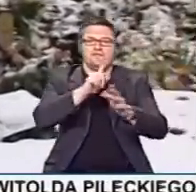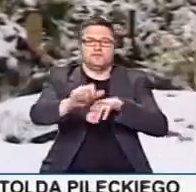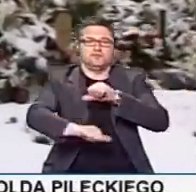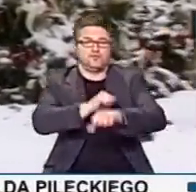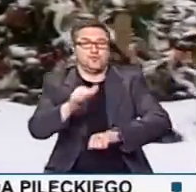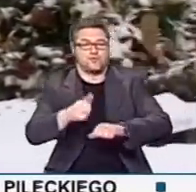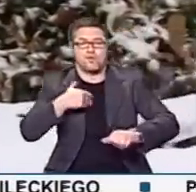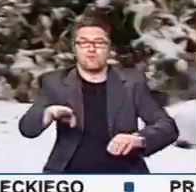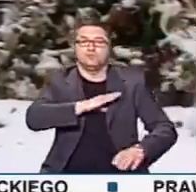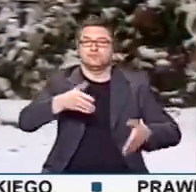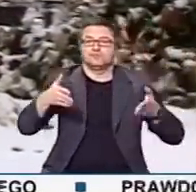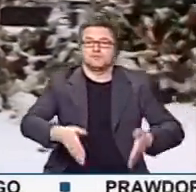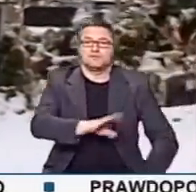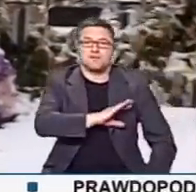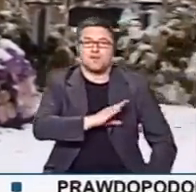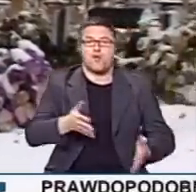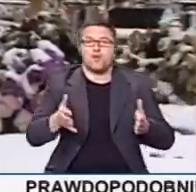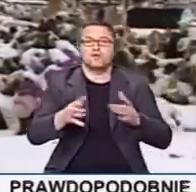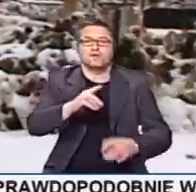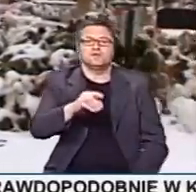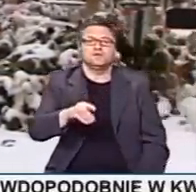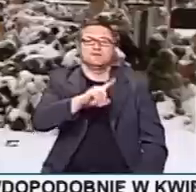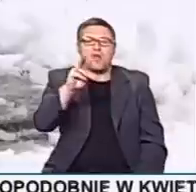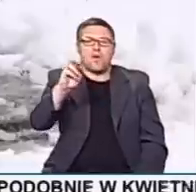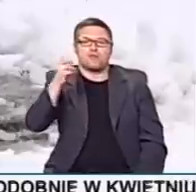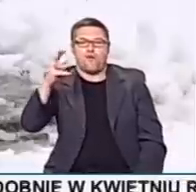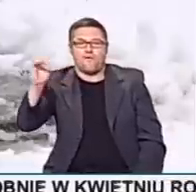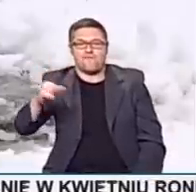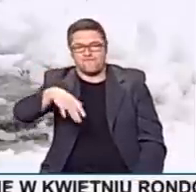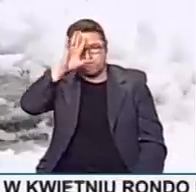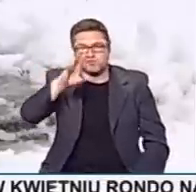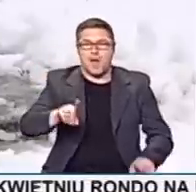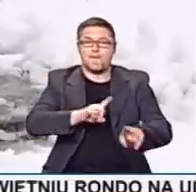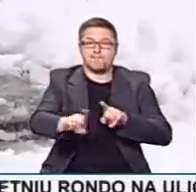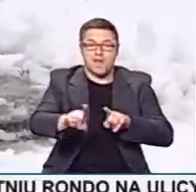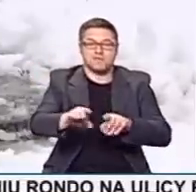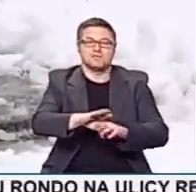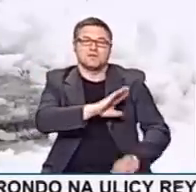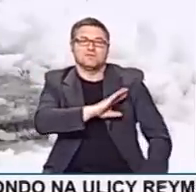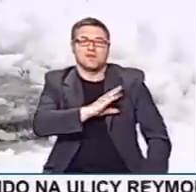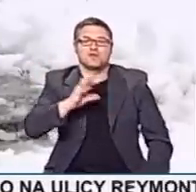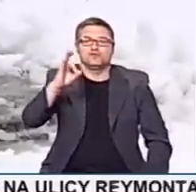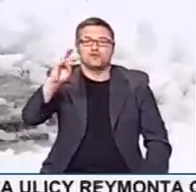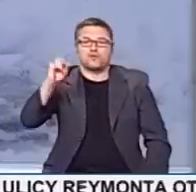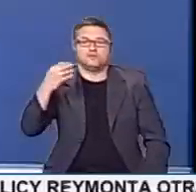roku pochowany jest na cmentarzu przy ulicy zakładowej w Łodzi ciało jego brata spoczywa na cmentarzu w strońsku